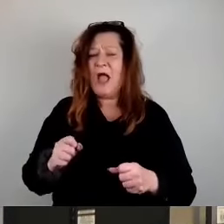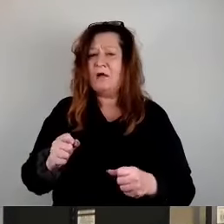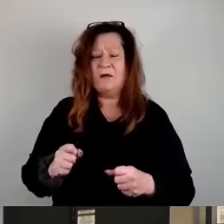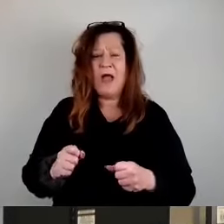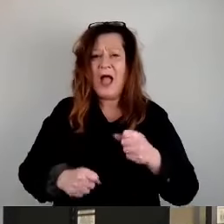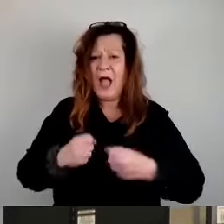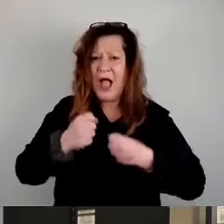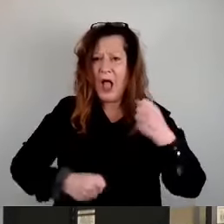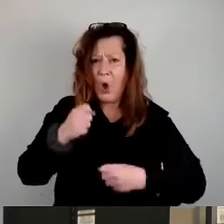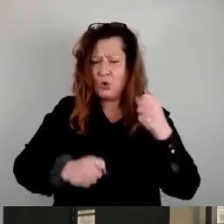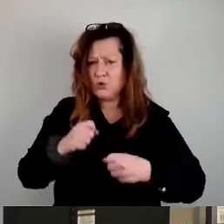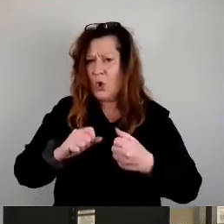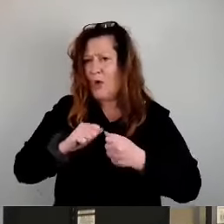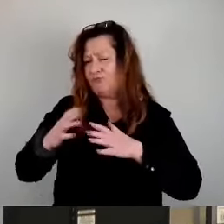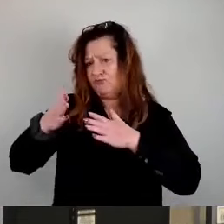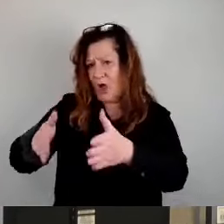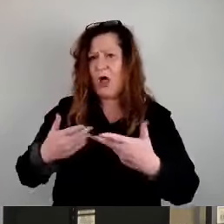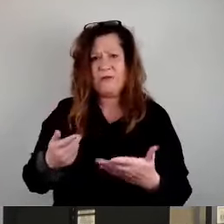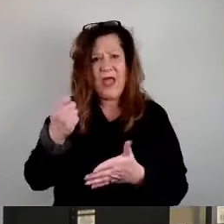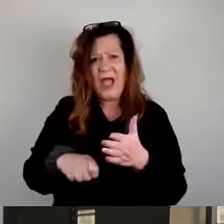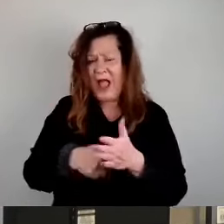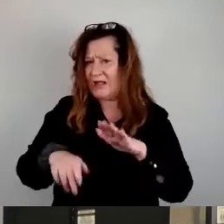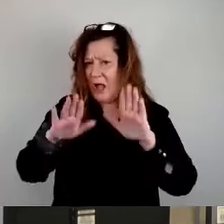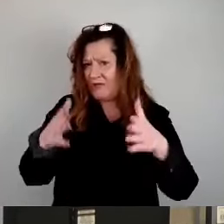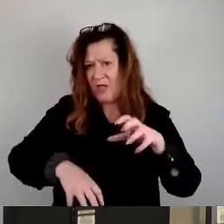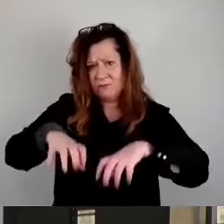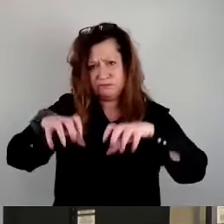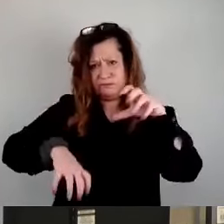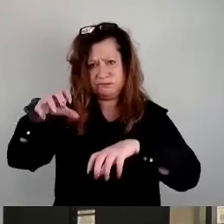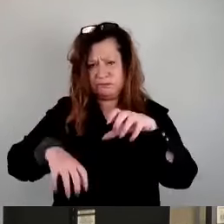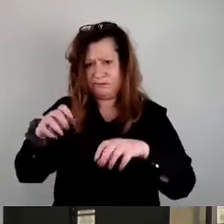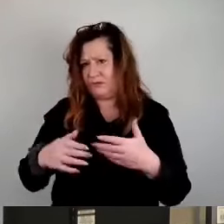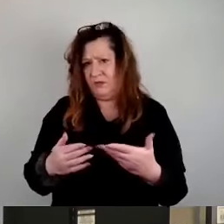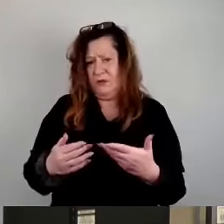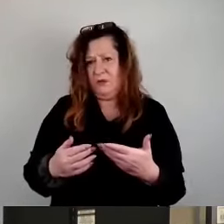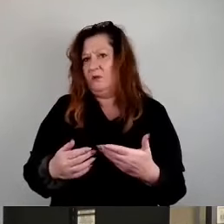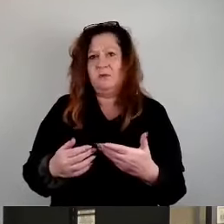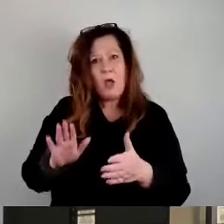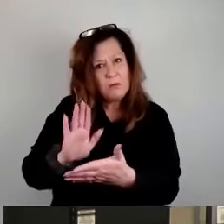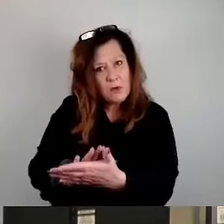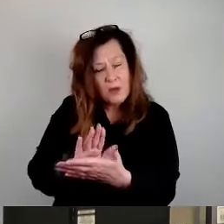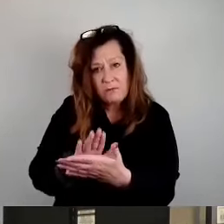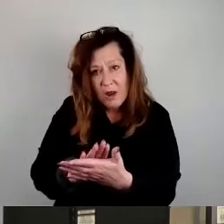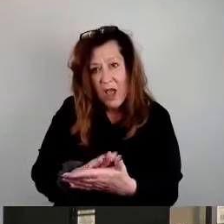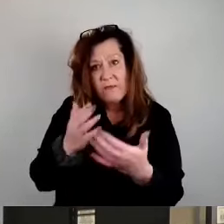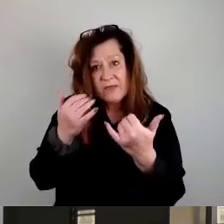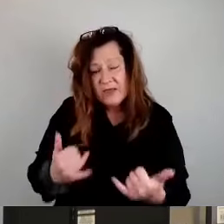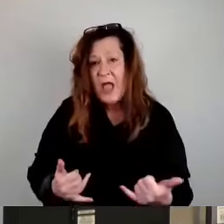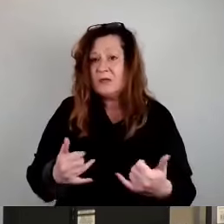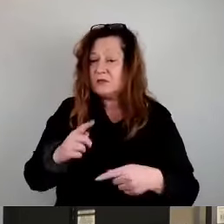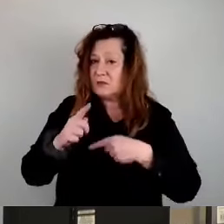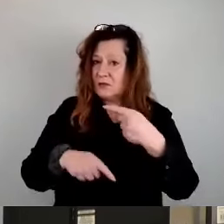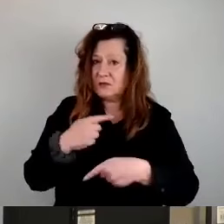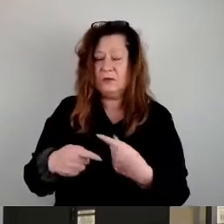vielleicht auch irgendwie ein paar Wohnhäuser. So, also hier ist jetzt ein Vorgang, dass wir, schön, für 20 Euro pro Quadratmeter,